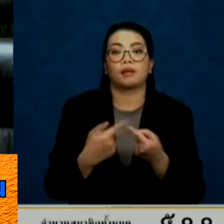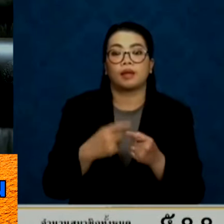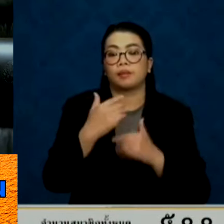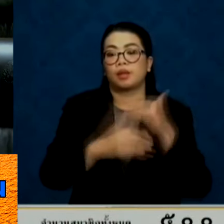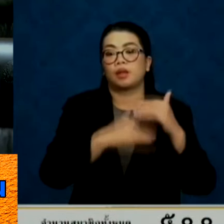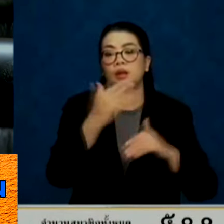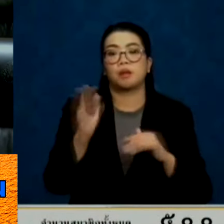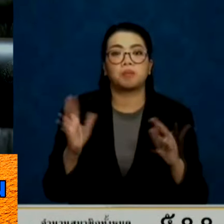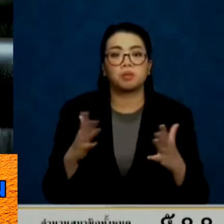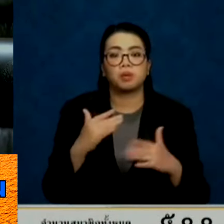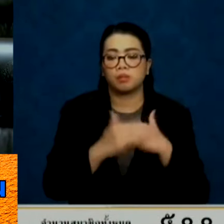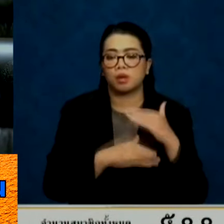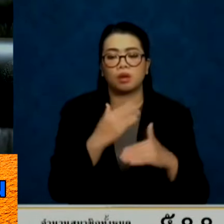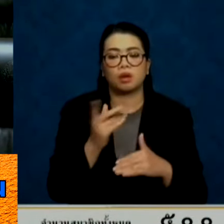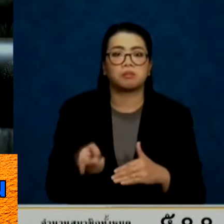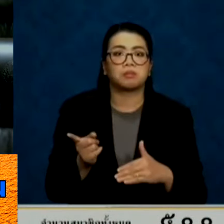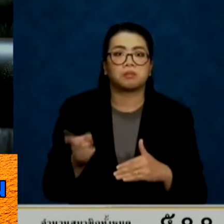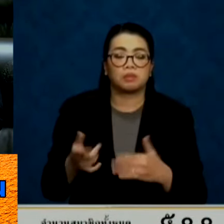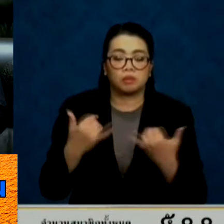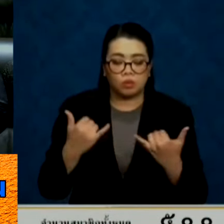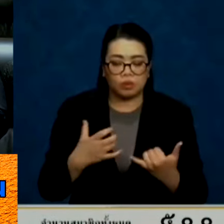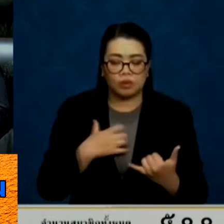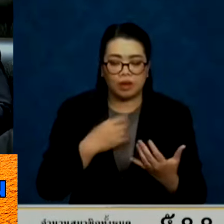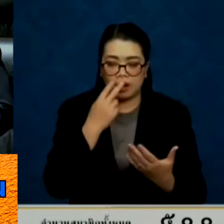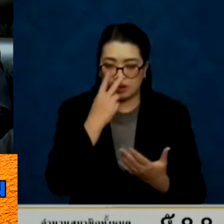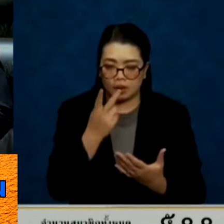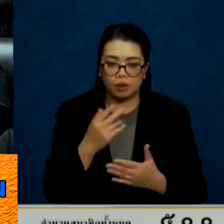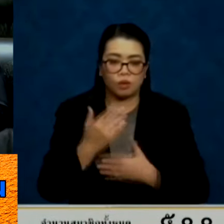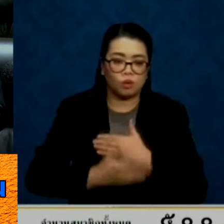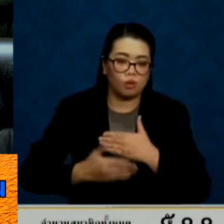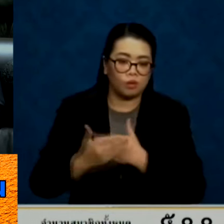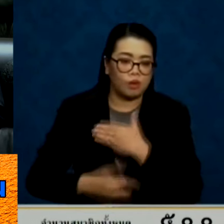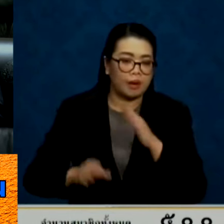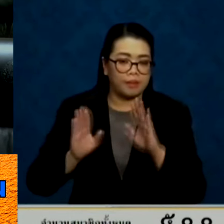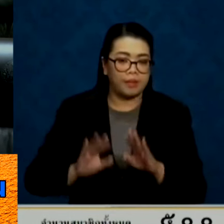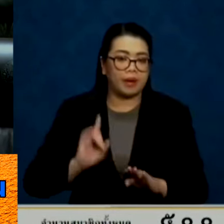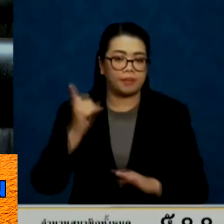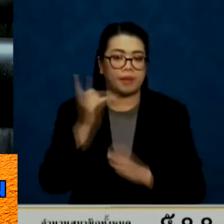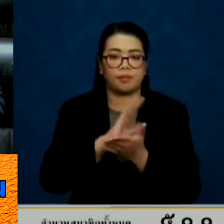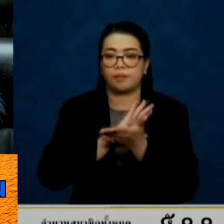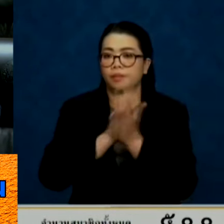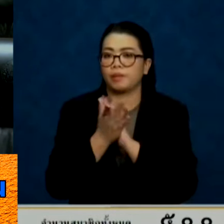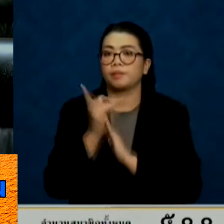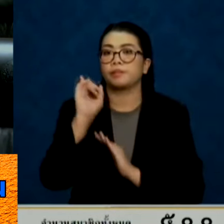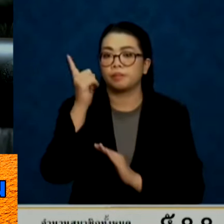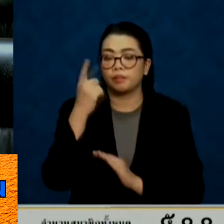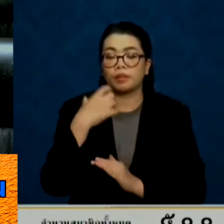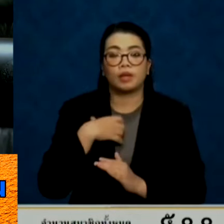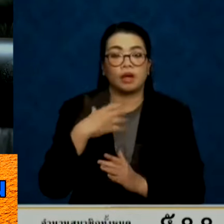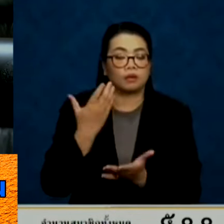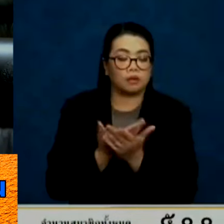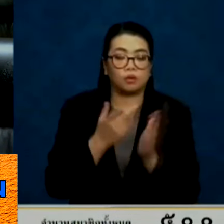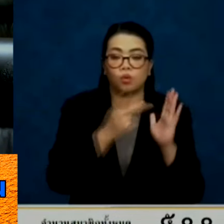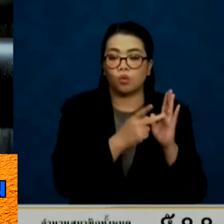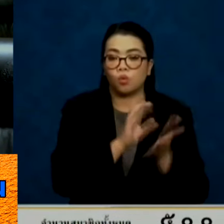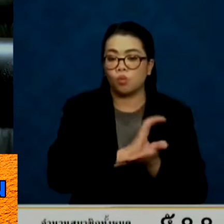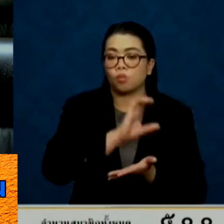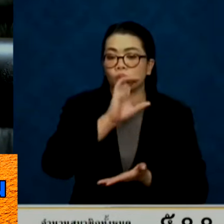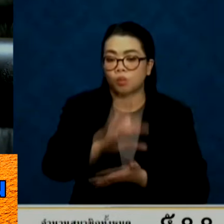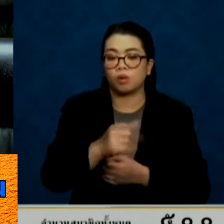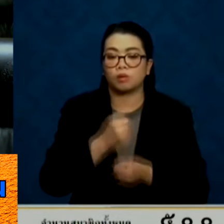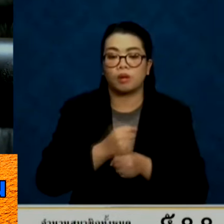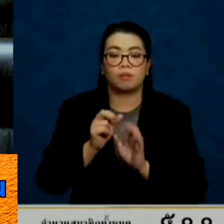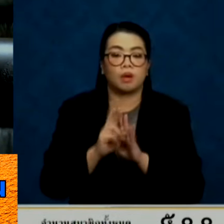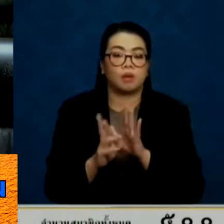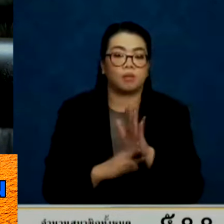เมินขึ้นต่อจากเดิมเลย แต่วันนี้ผมอยากเห็นโชมใหม่ เห็นประเทศไยเปลี่ยแปลงท่านจะกูเงินมาสัเทาไ่ แล้มา